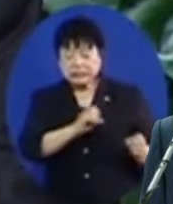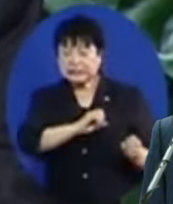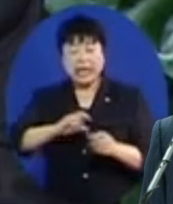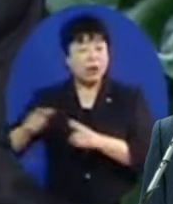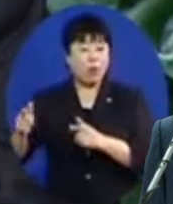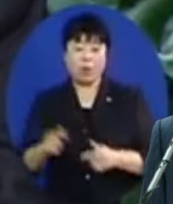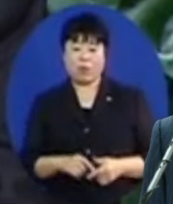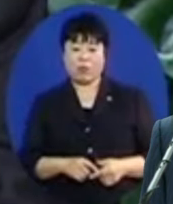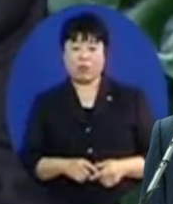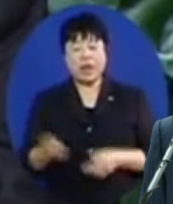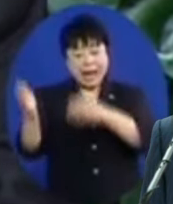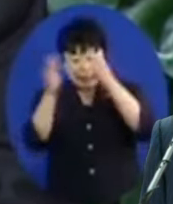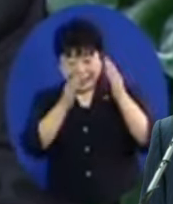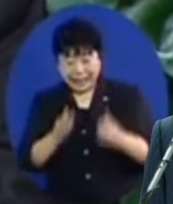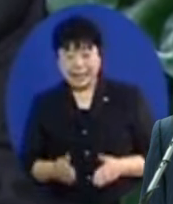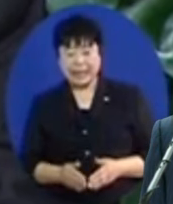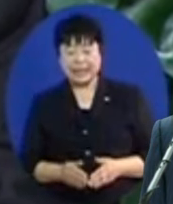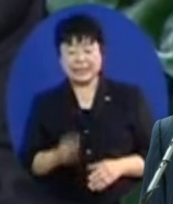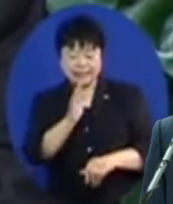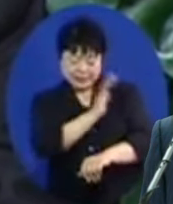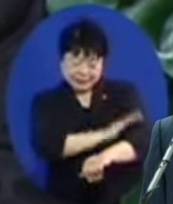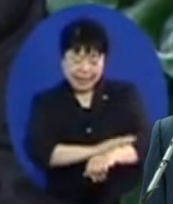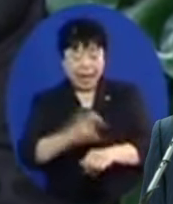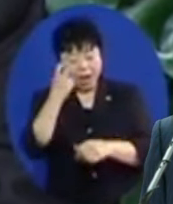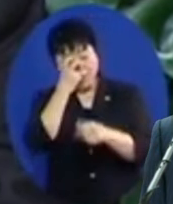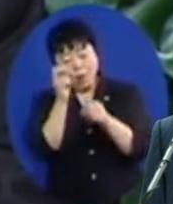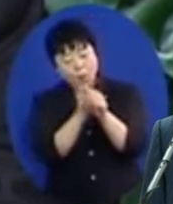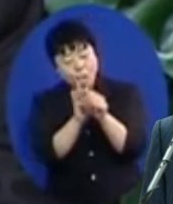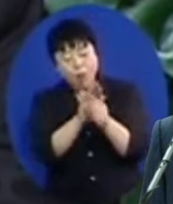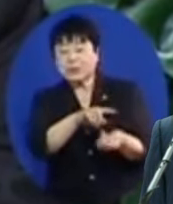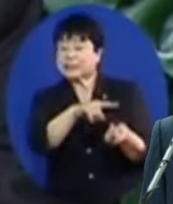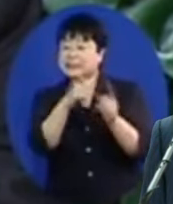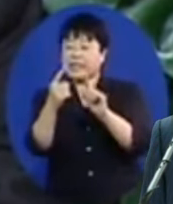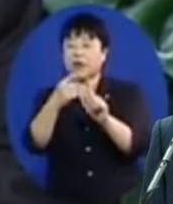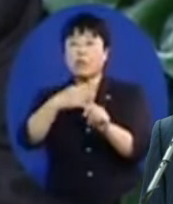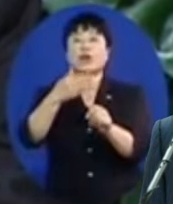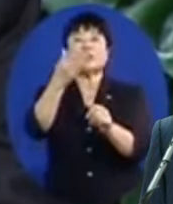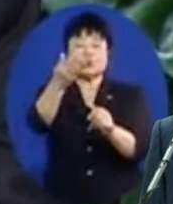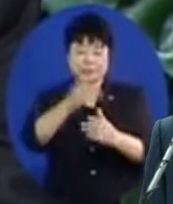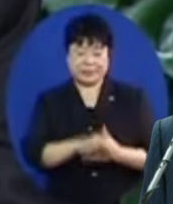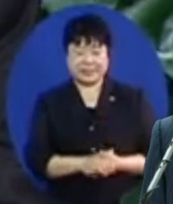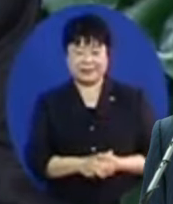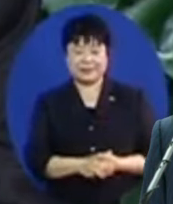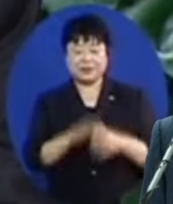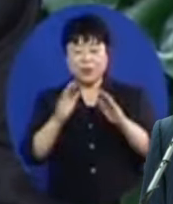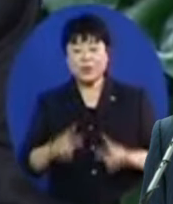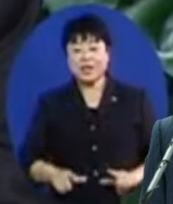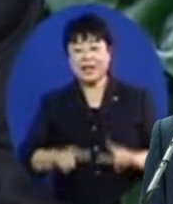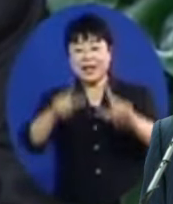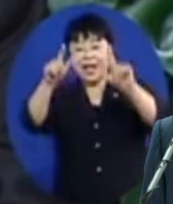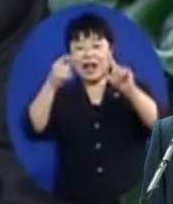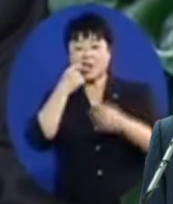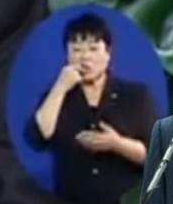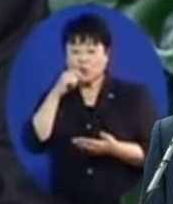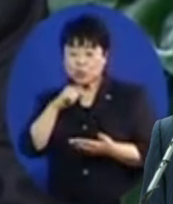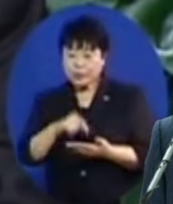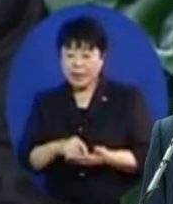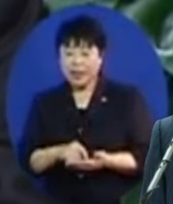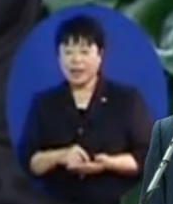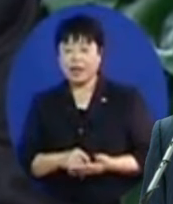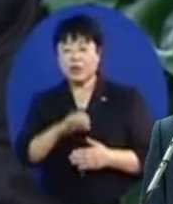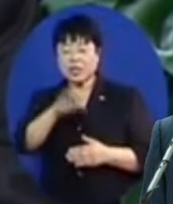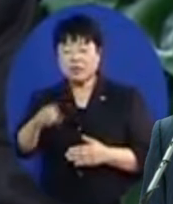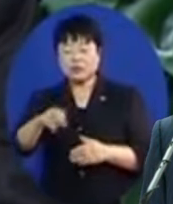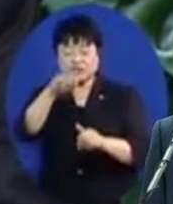아니하시고 그 갈대를 도로 잘 보호해서 살려서 보내주신 것입니다. 오늘날도 우리는 쉽게 우리